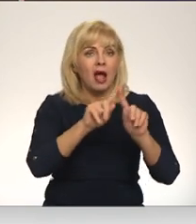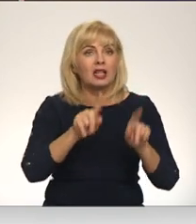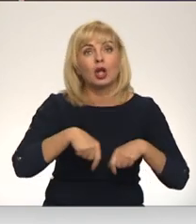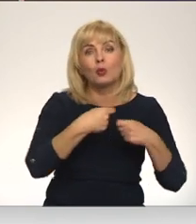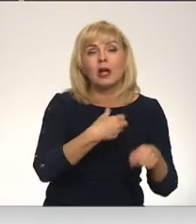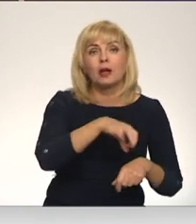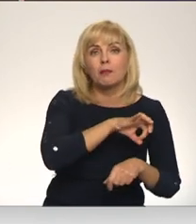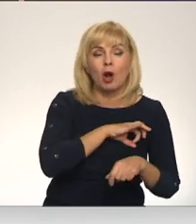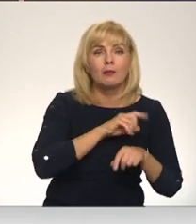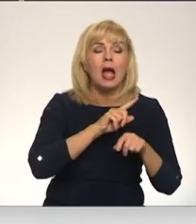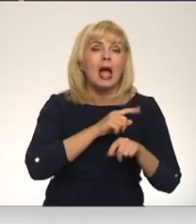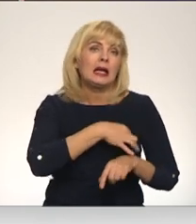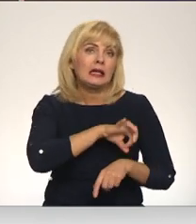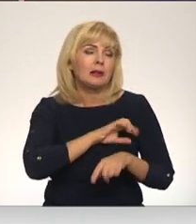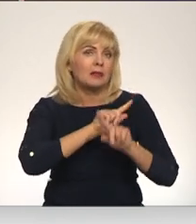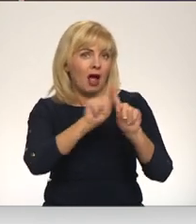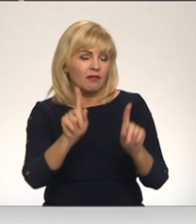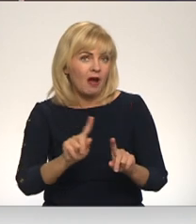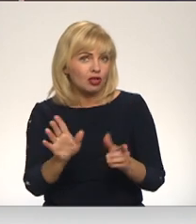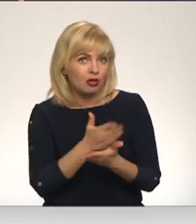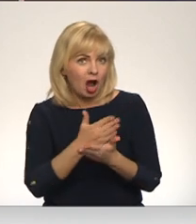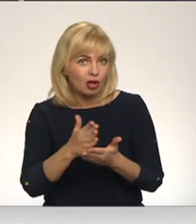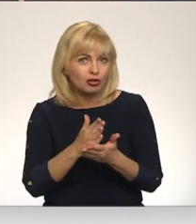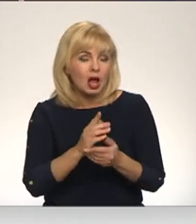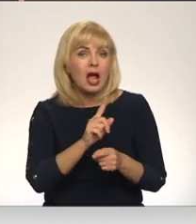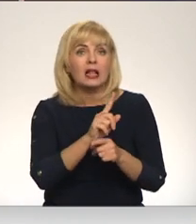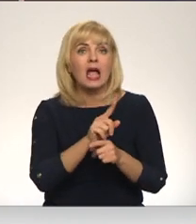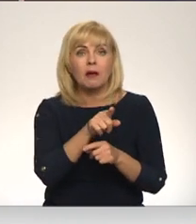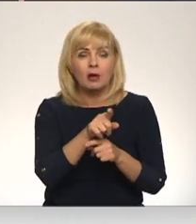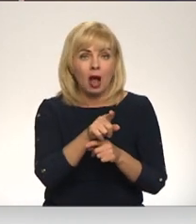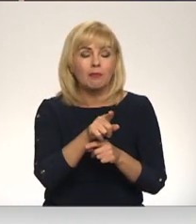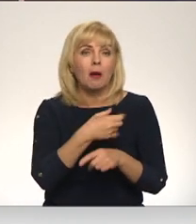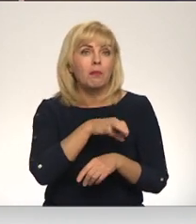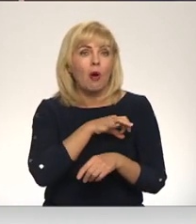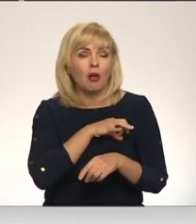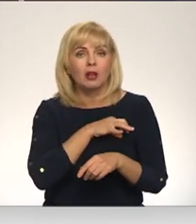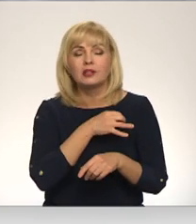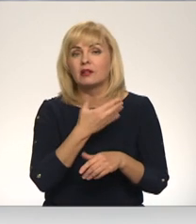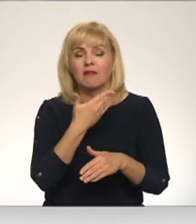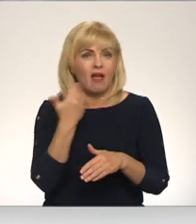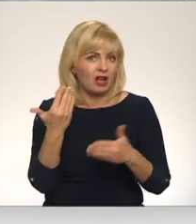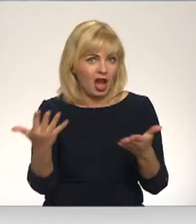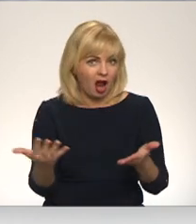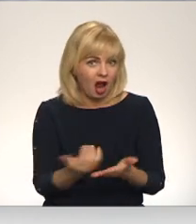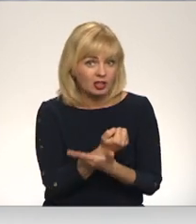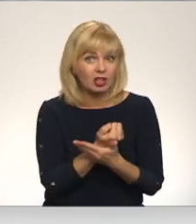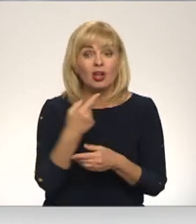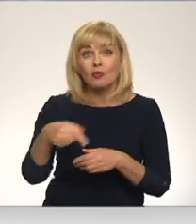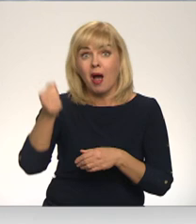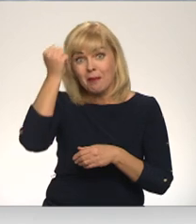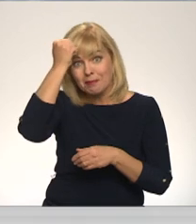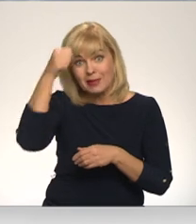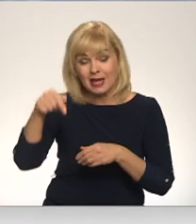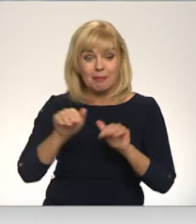prokuratūrai kriminālvajāšanas sākšanai, taču pašu Lielgabalu policijai nav izdevies atrast. No šī